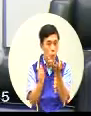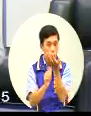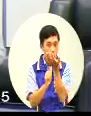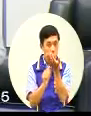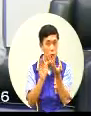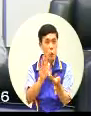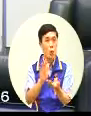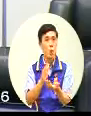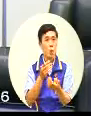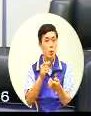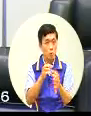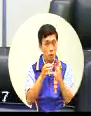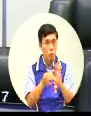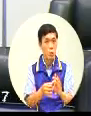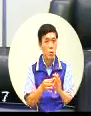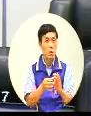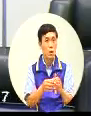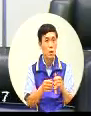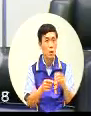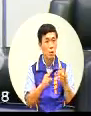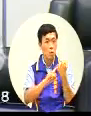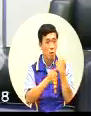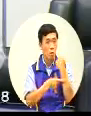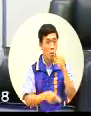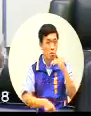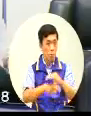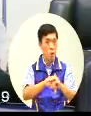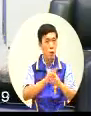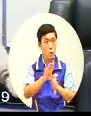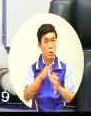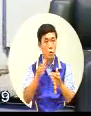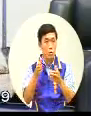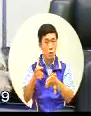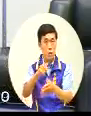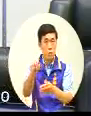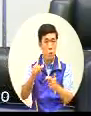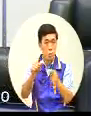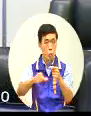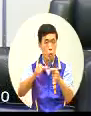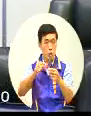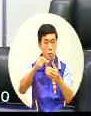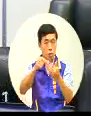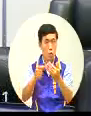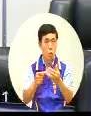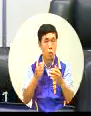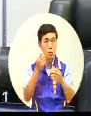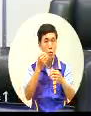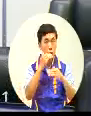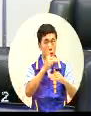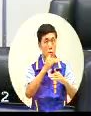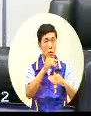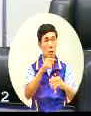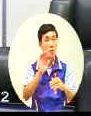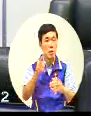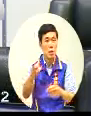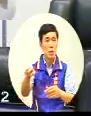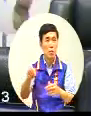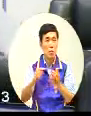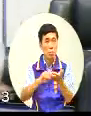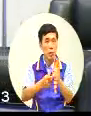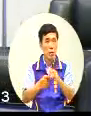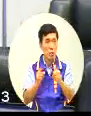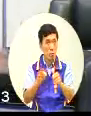前科，你们所谓的5年条款被限制住了，所以他就不能晋升，他是第一名，他是不能晋升，到